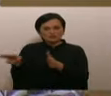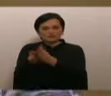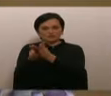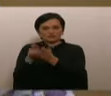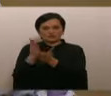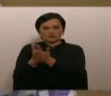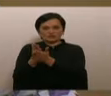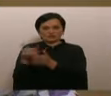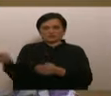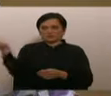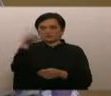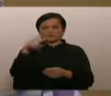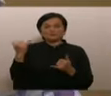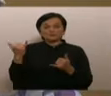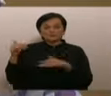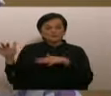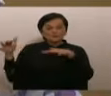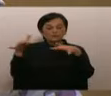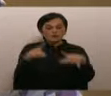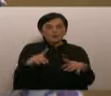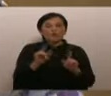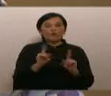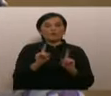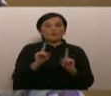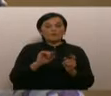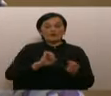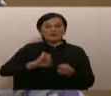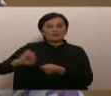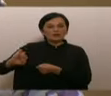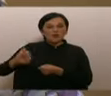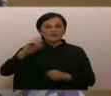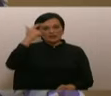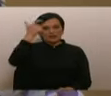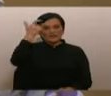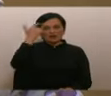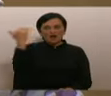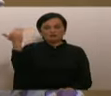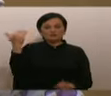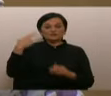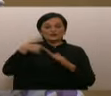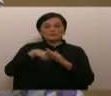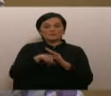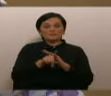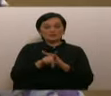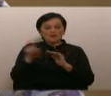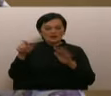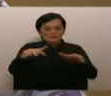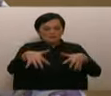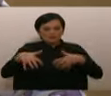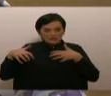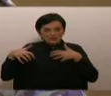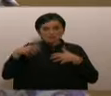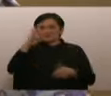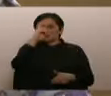აქ მოვიდნენ იმისთვის, რომ გაამართლონ ივანიშვილის მიერ მიტაცება, დამატებით